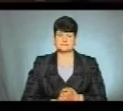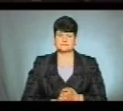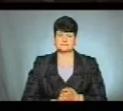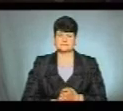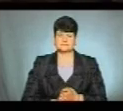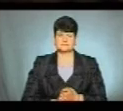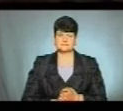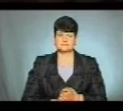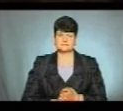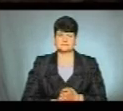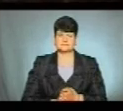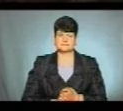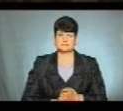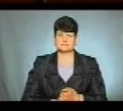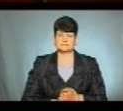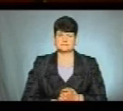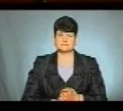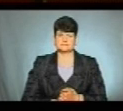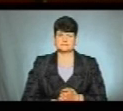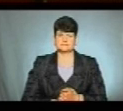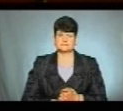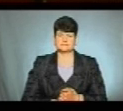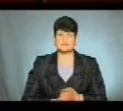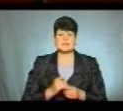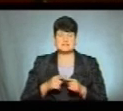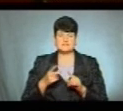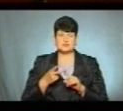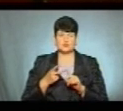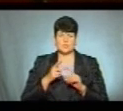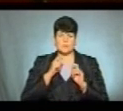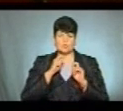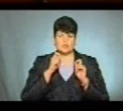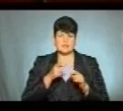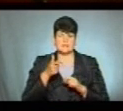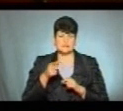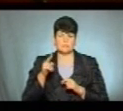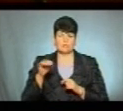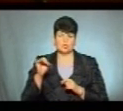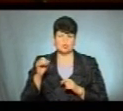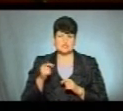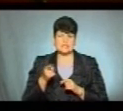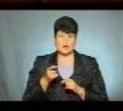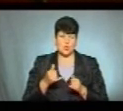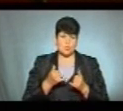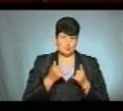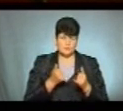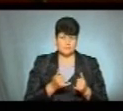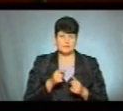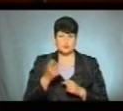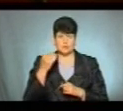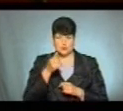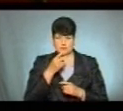Любов Гадомська, Андрій Бодак, новини. Це вже другий подарунок Галини Подольської Тернополю. Минулого року